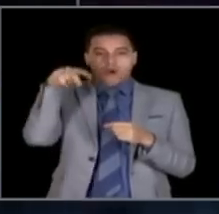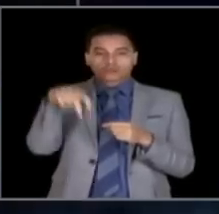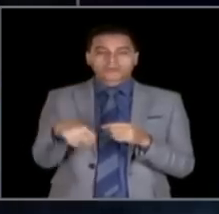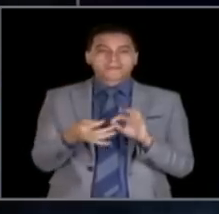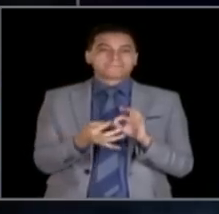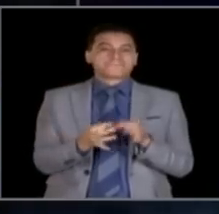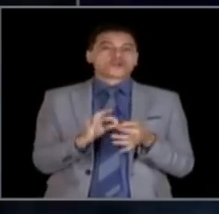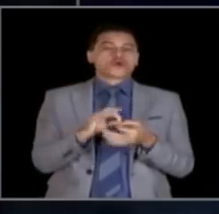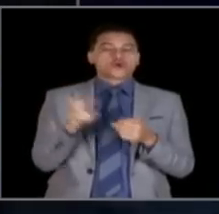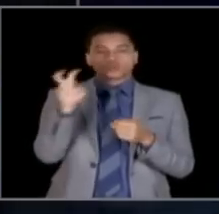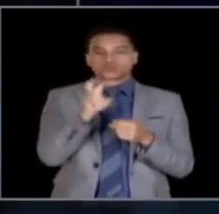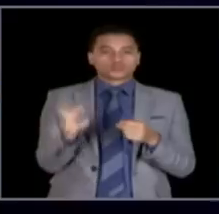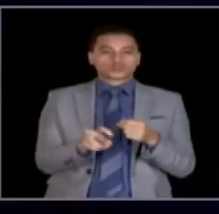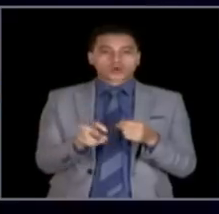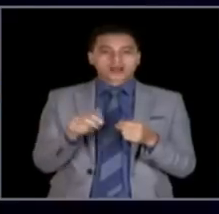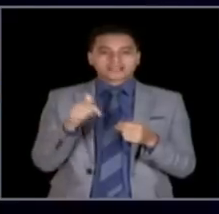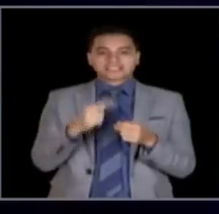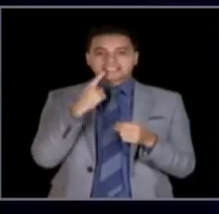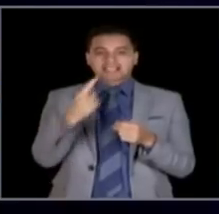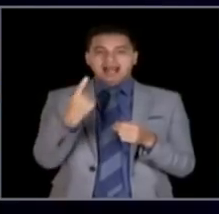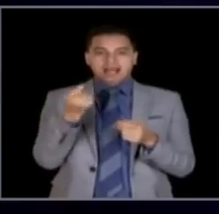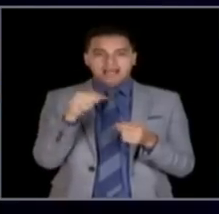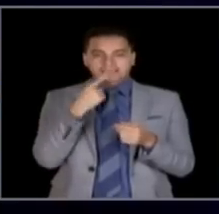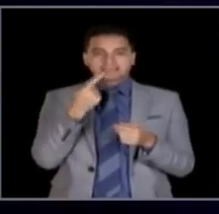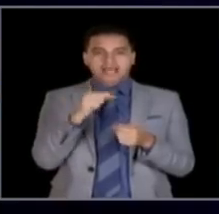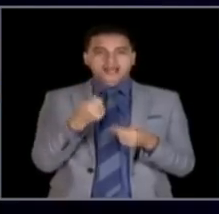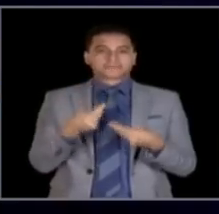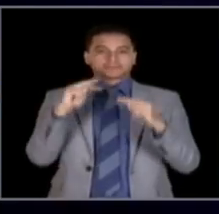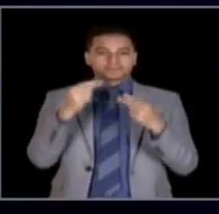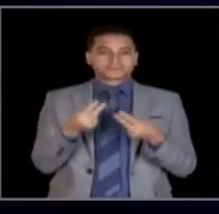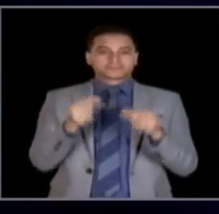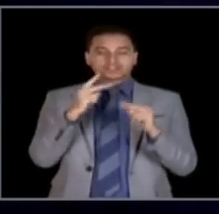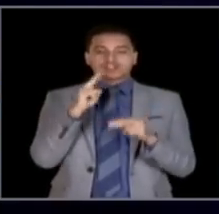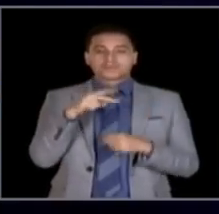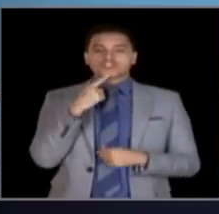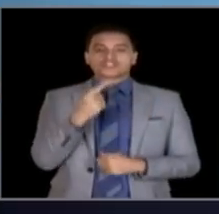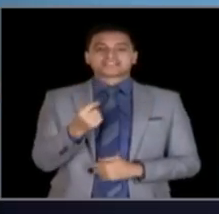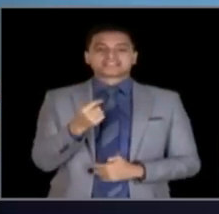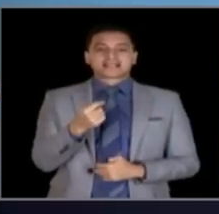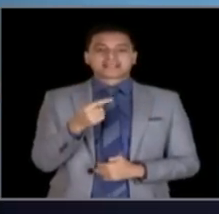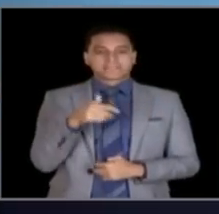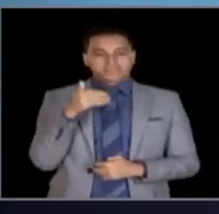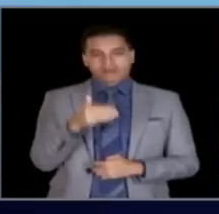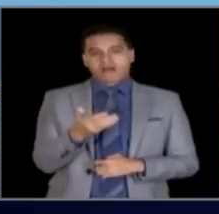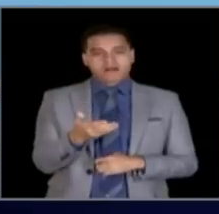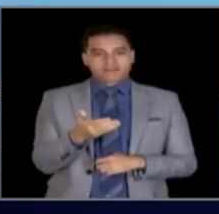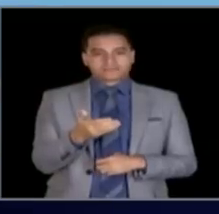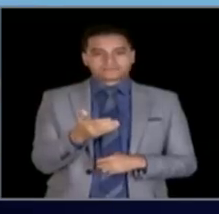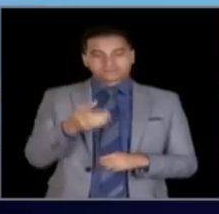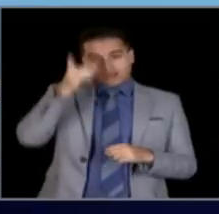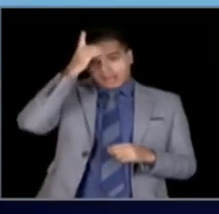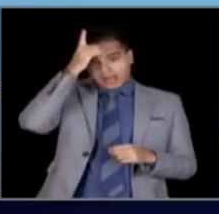87 مليون دولار سنوياً. 18 ثانية اتأخرت يا أحمد.